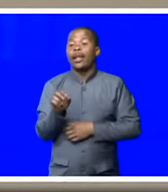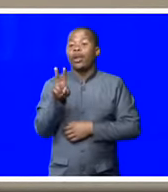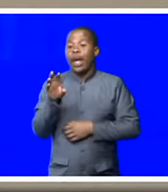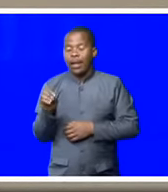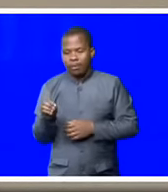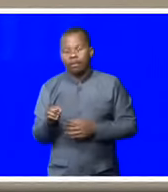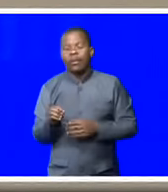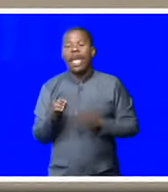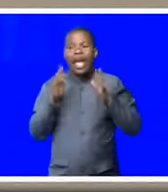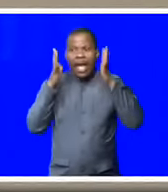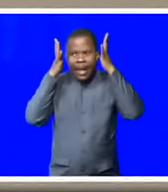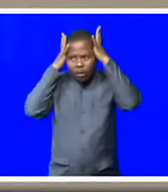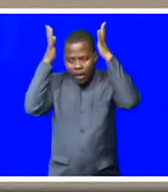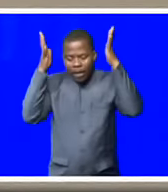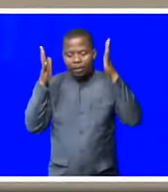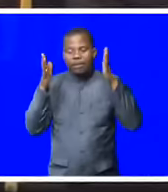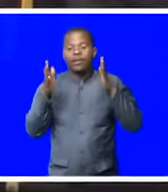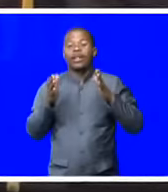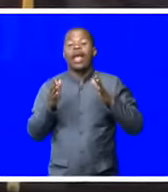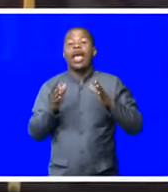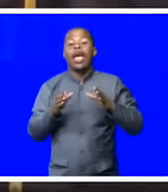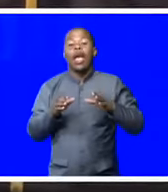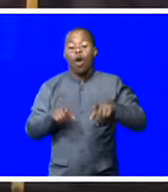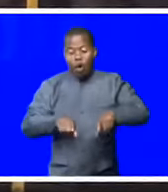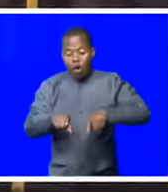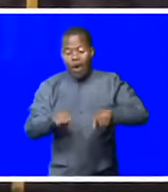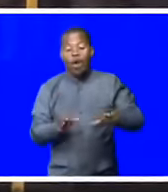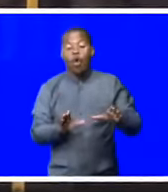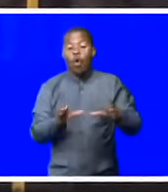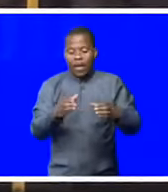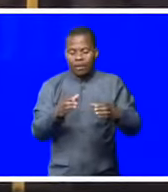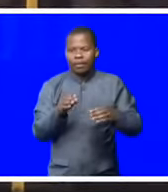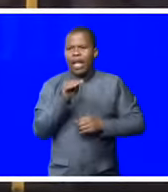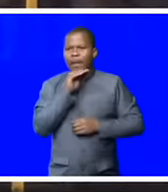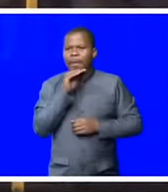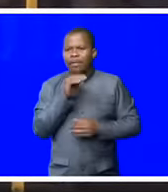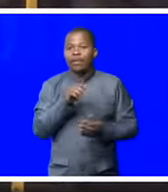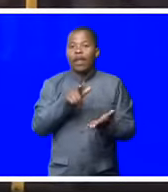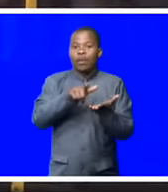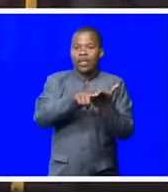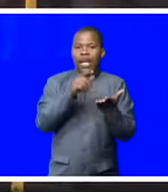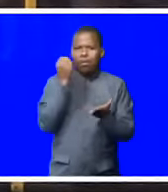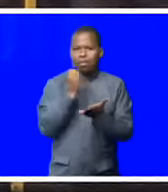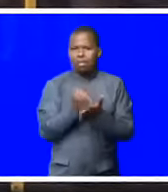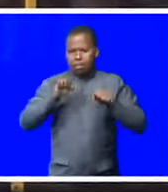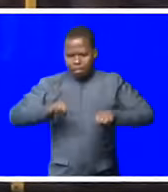libukete ekuchudzelana kuleli yeSwatini Competition Commission lishaye